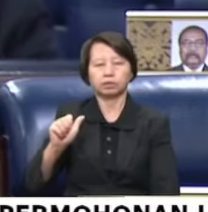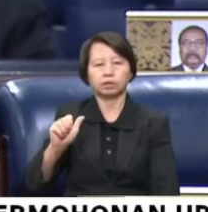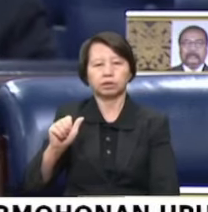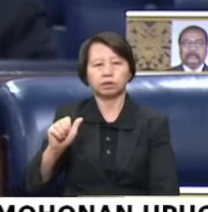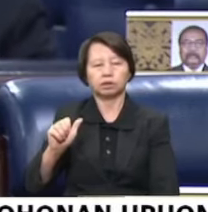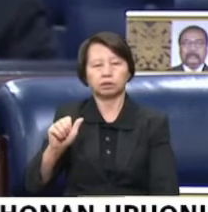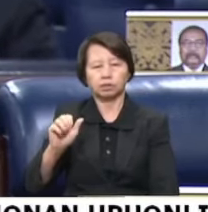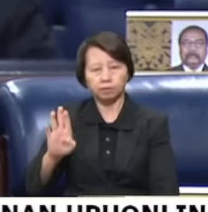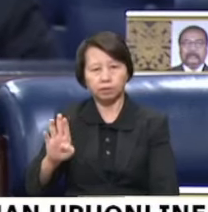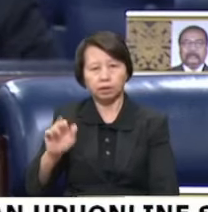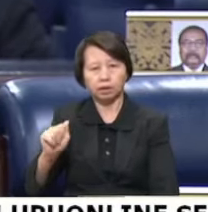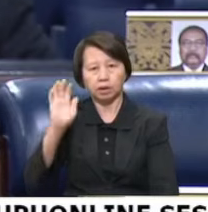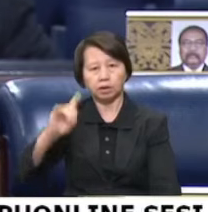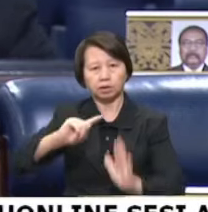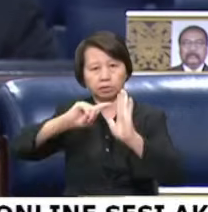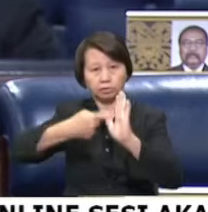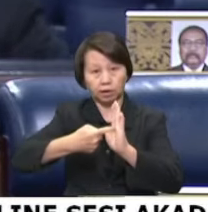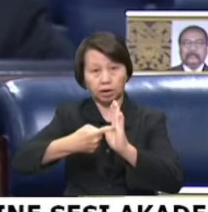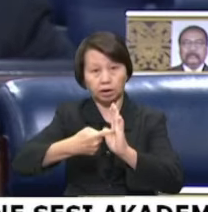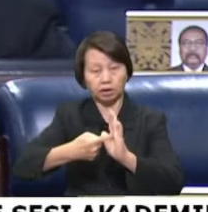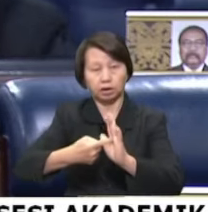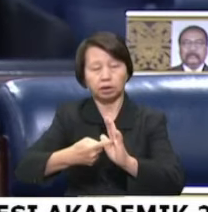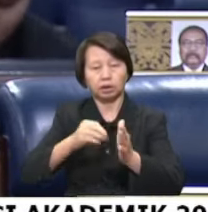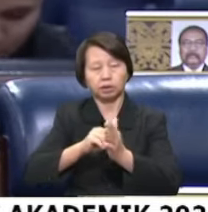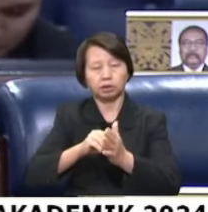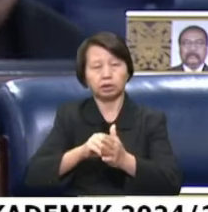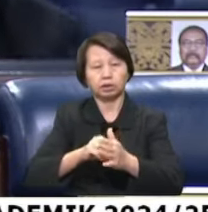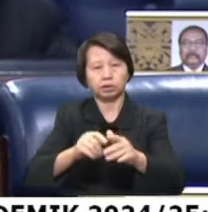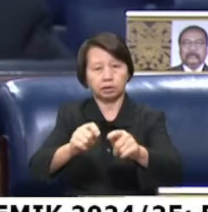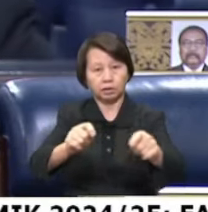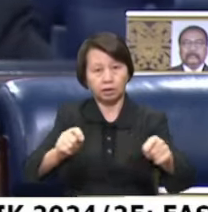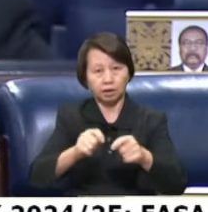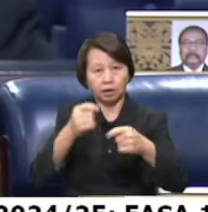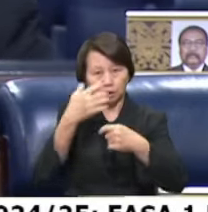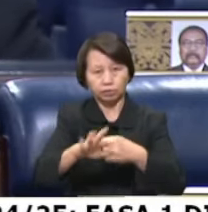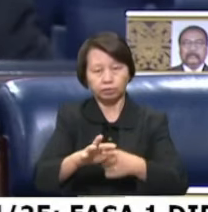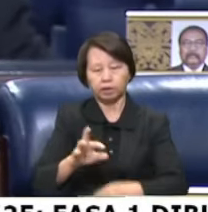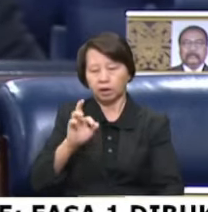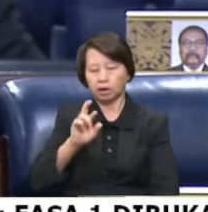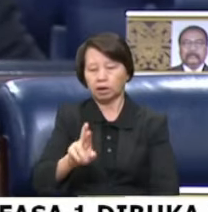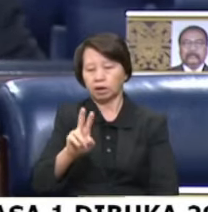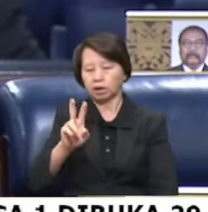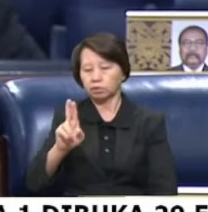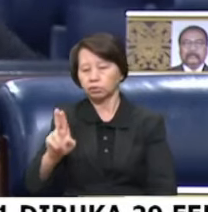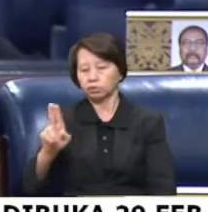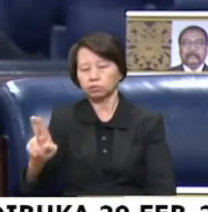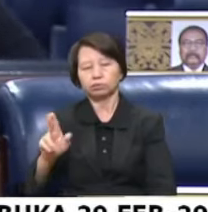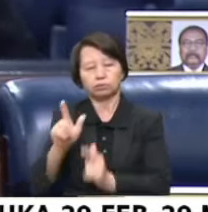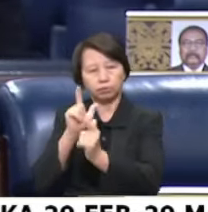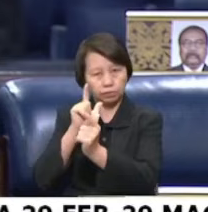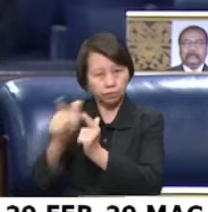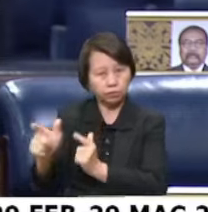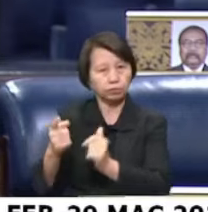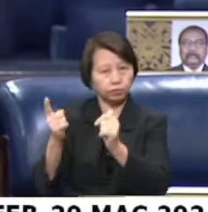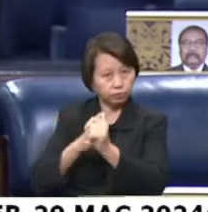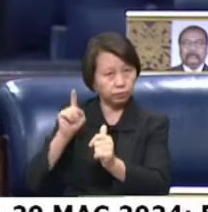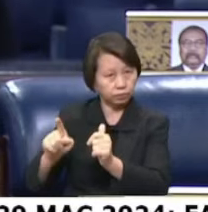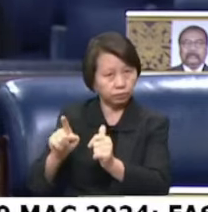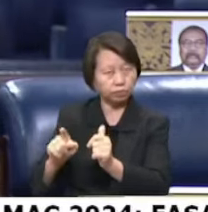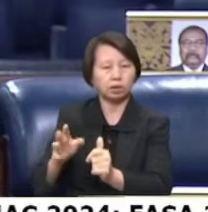beroperasi sepenuhnya di lapangan selepas rang undang-undang pindaan akta berbangkit diluluskan, yang